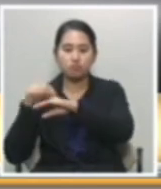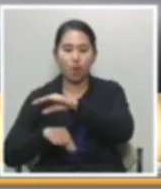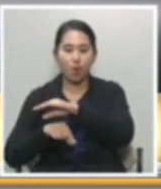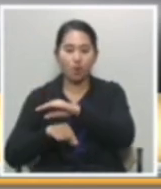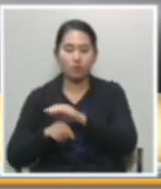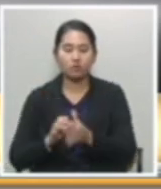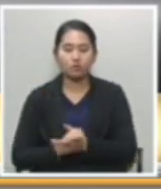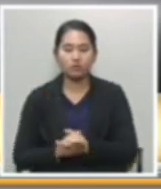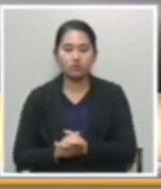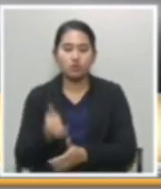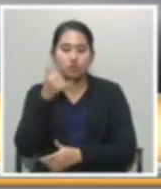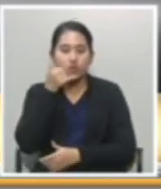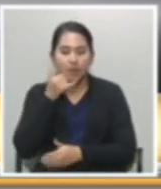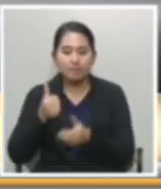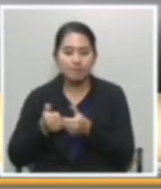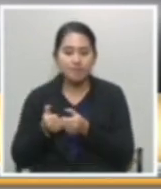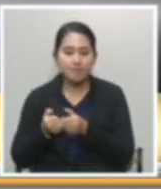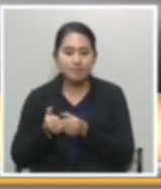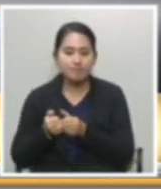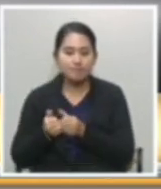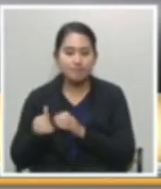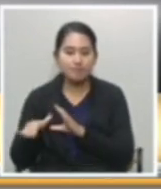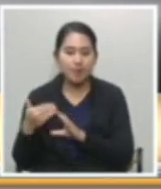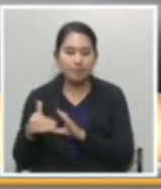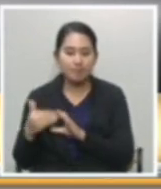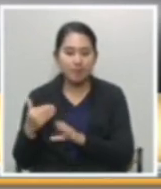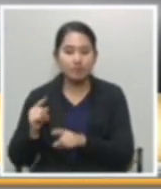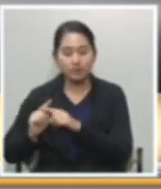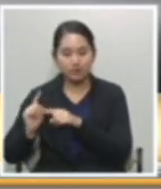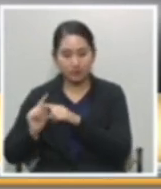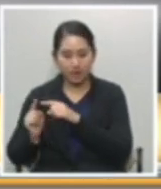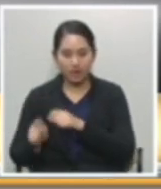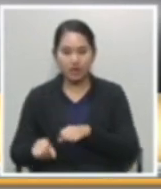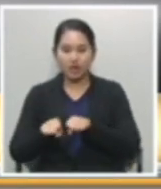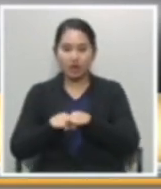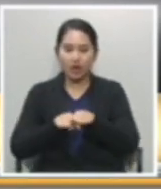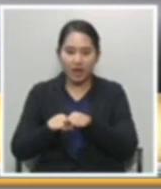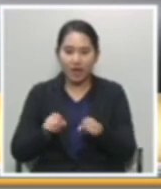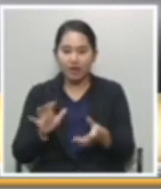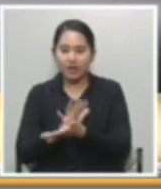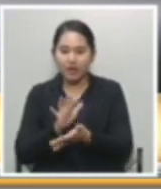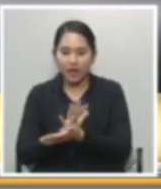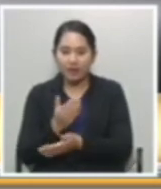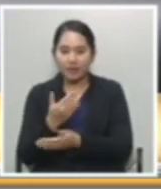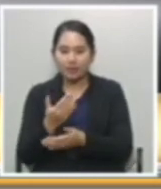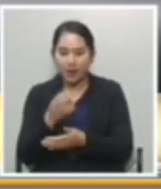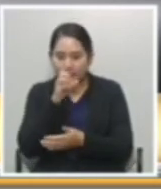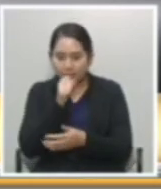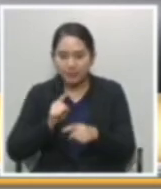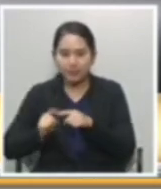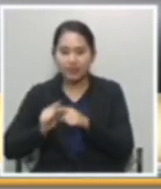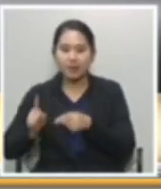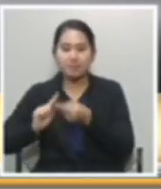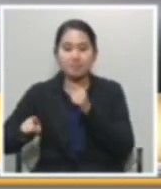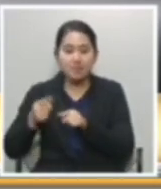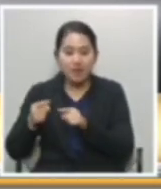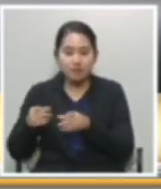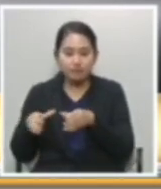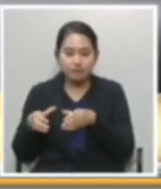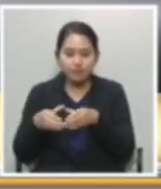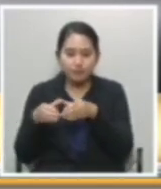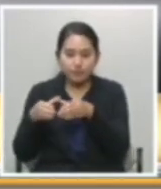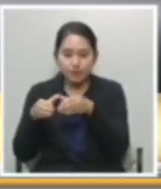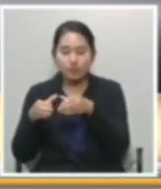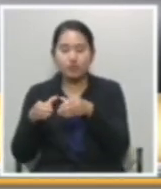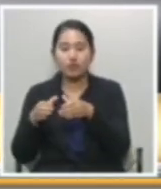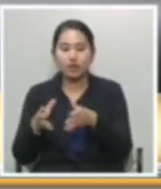ะมือถือนั่นเข้ามานะครับใส่รองเท้ามาแปะมาทำนู่นนี่เอาพรรคพวกมากันเต็มหมดนะ